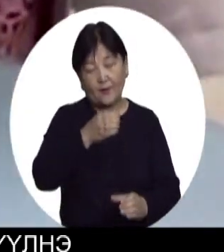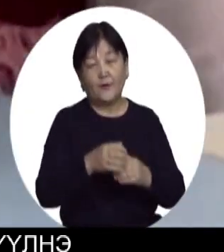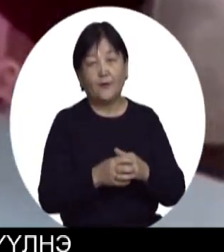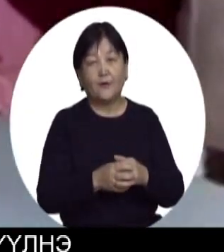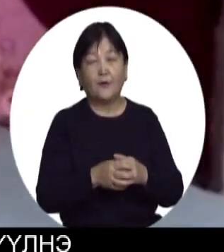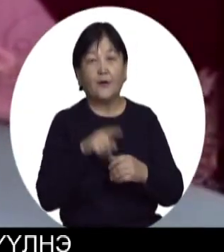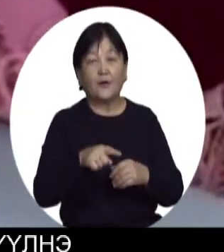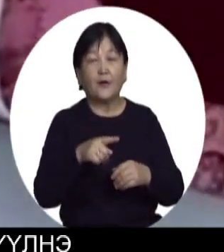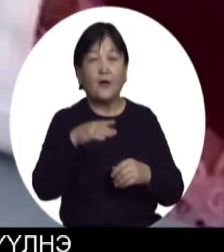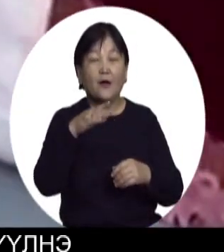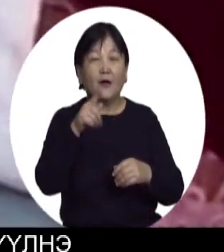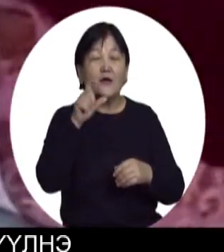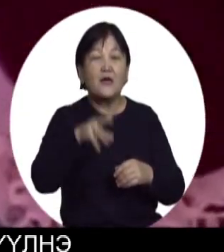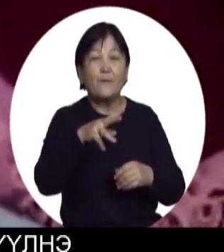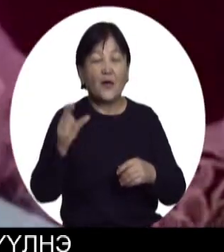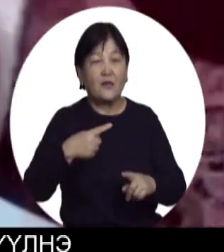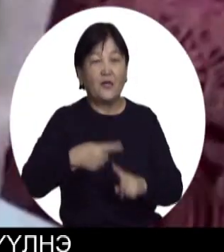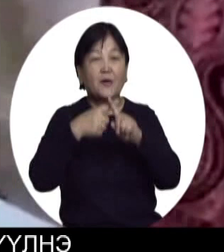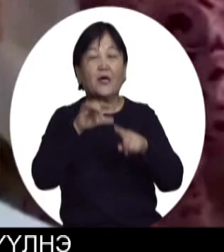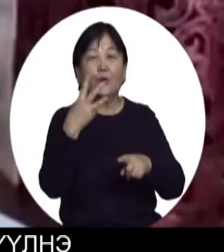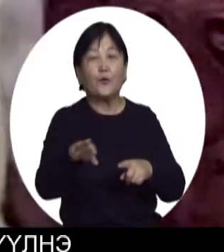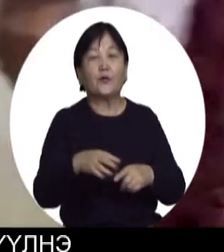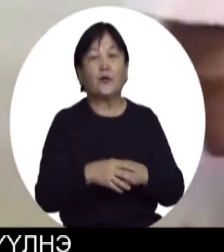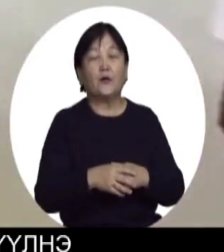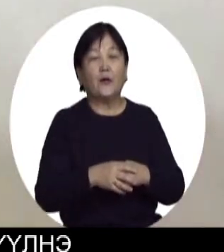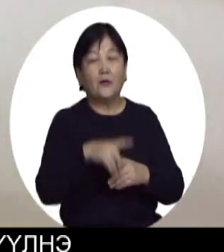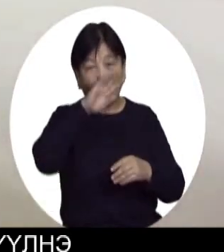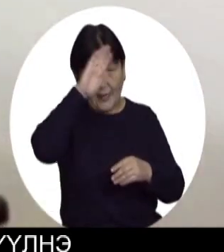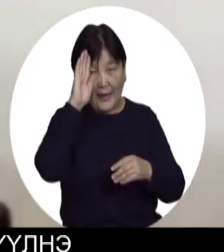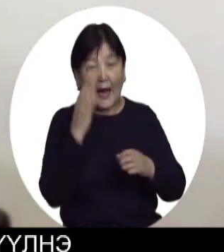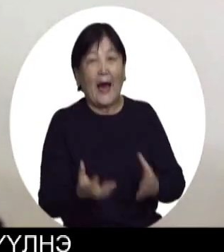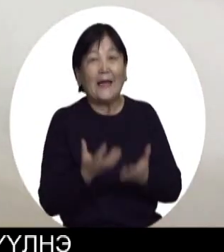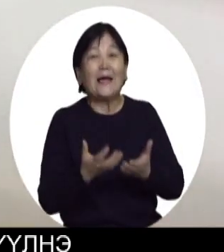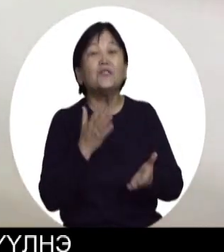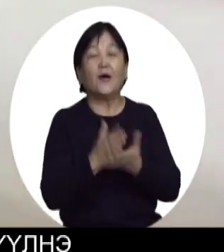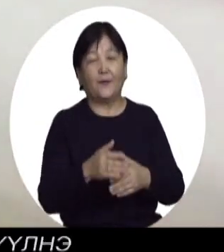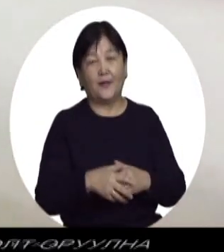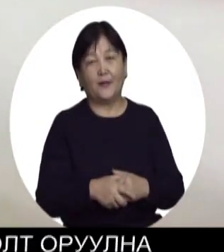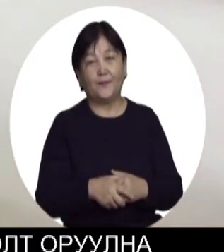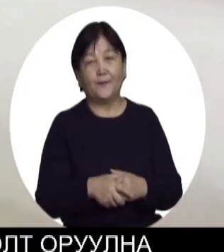за ингээд температурыг нэмэх зорилгоор халааж байгаа уусмлаа.